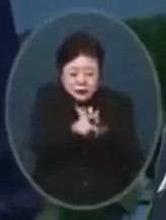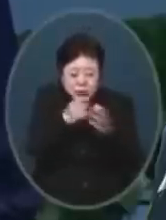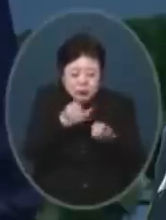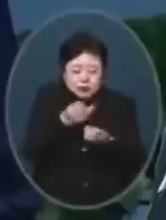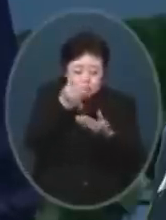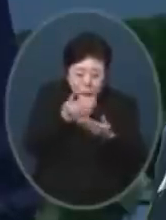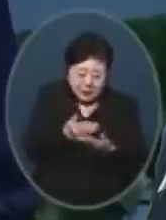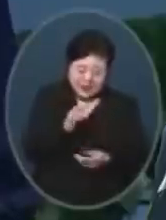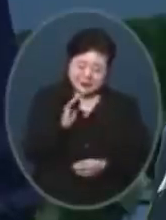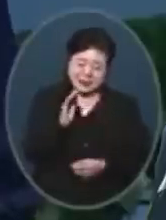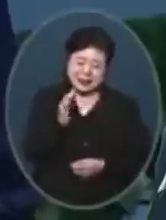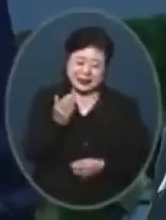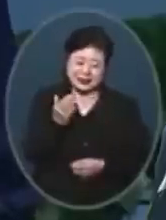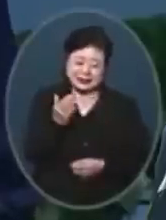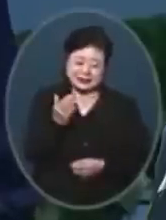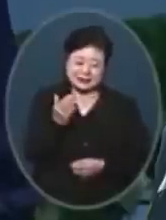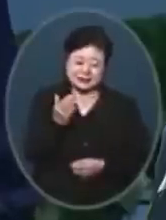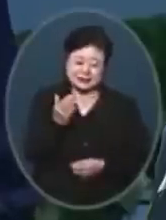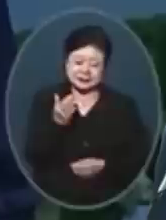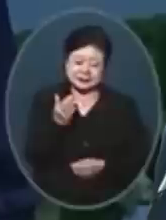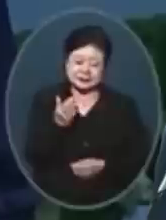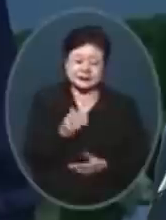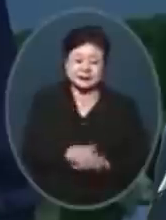축복을 받습니다.